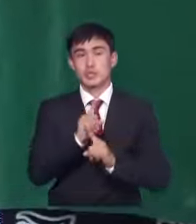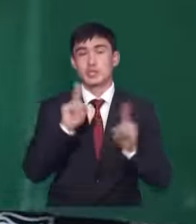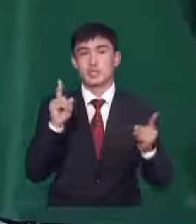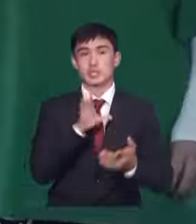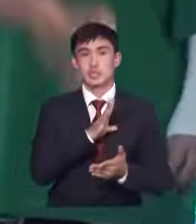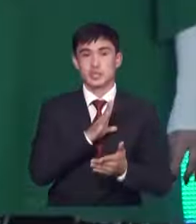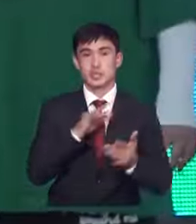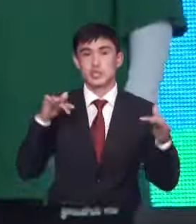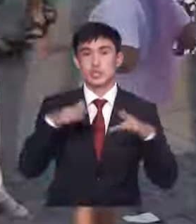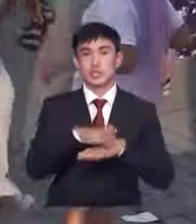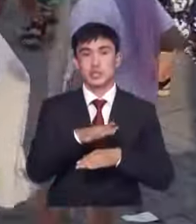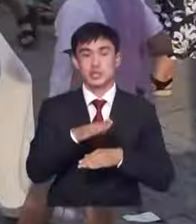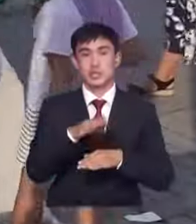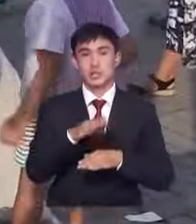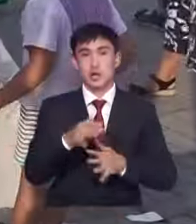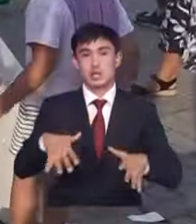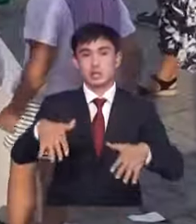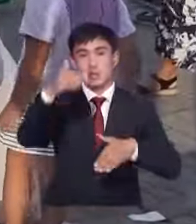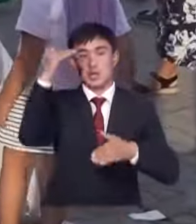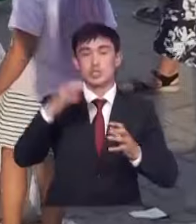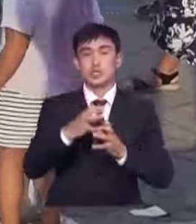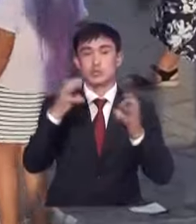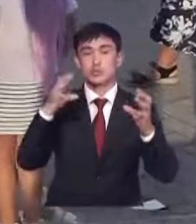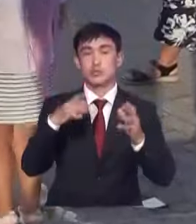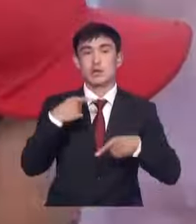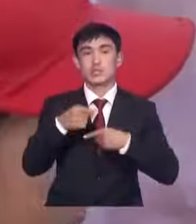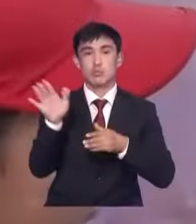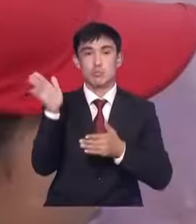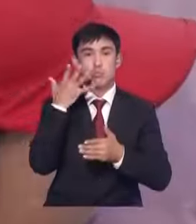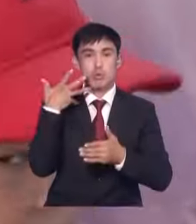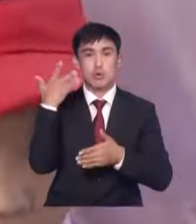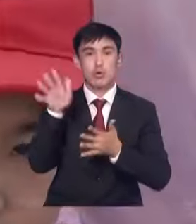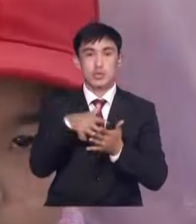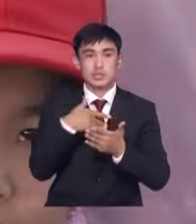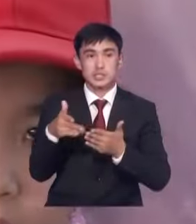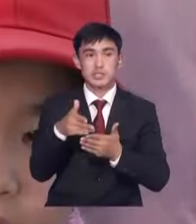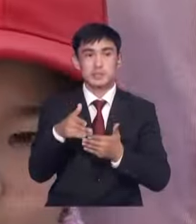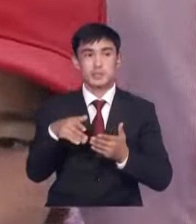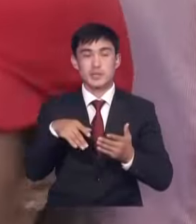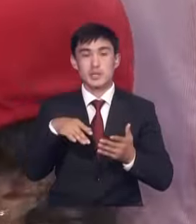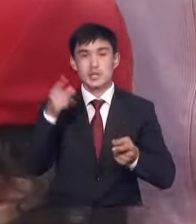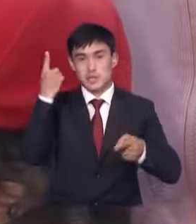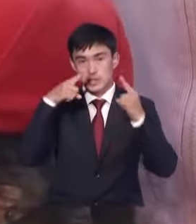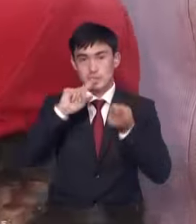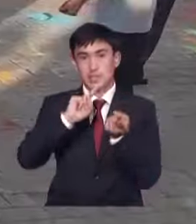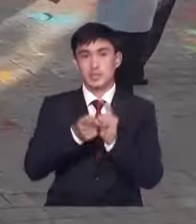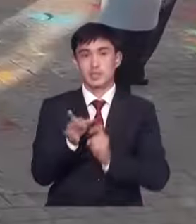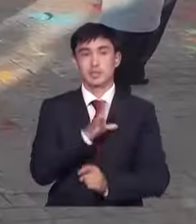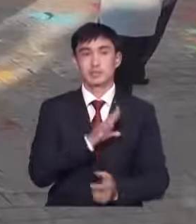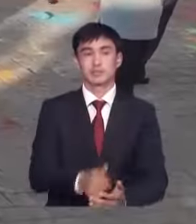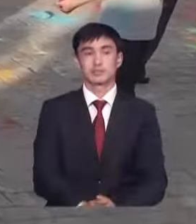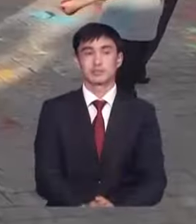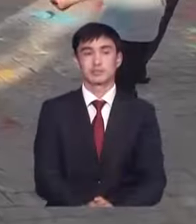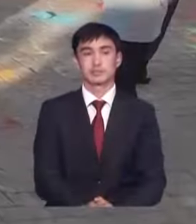ерекшеленді. Жиналғандар аспанға шар ұшырып, артынша бояулар шашып саябақты ертегілер еліне айналдырды.